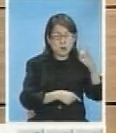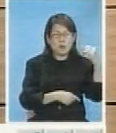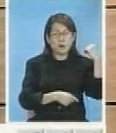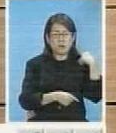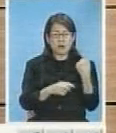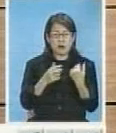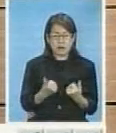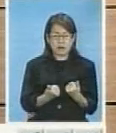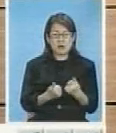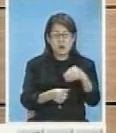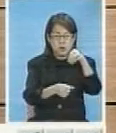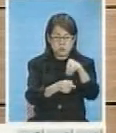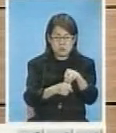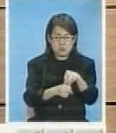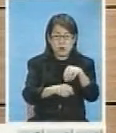เรื่องเกี่ยวกับการ